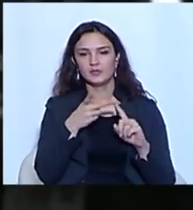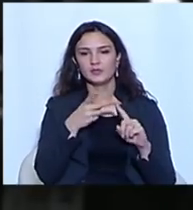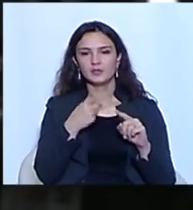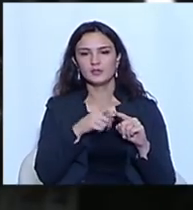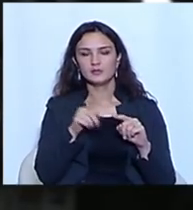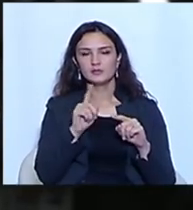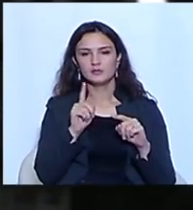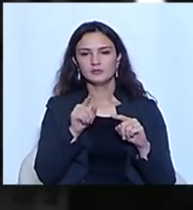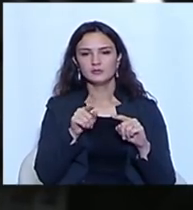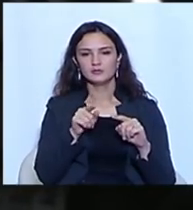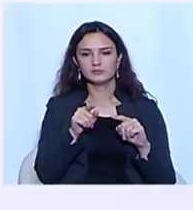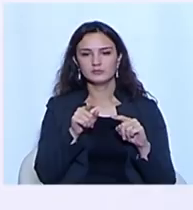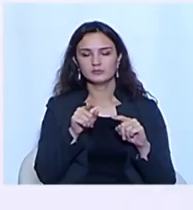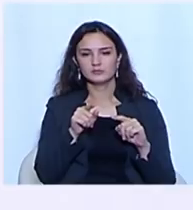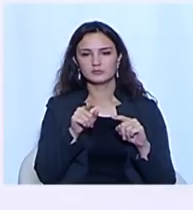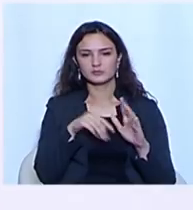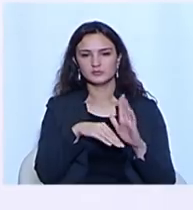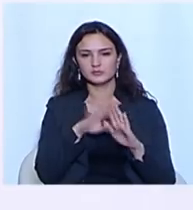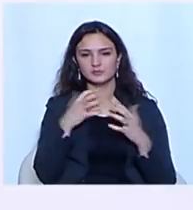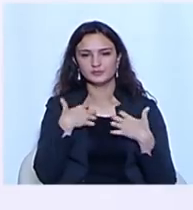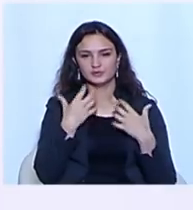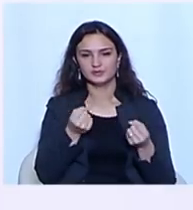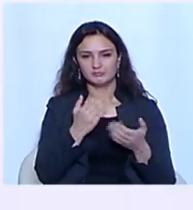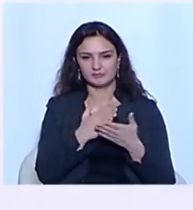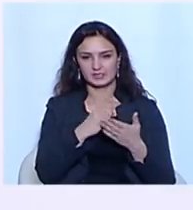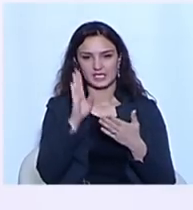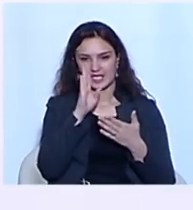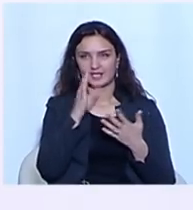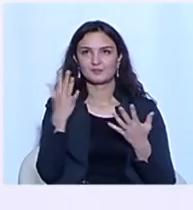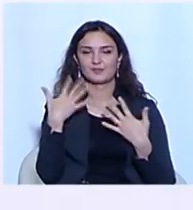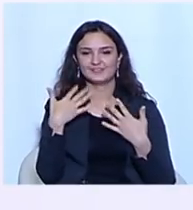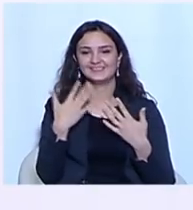მეორე ის რო უფრო ჯანსაღი ვარ, ჰაერი მოდის.